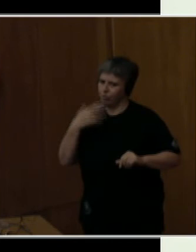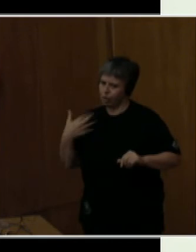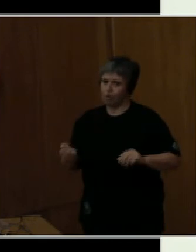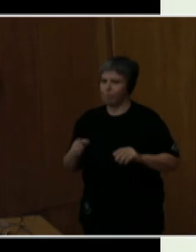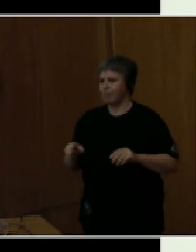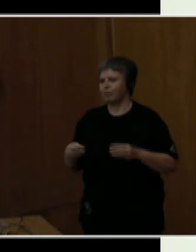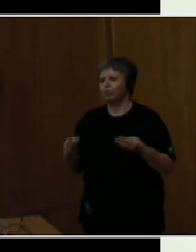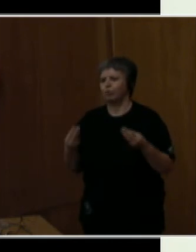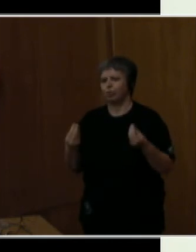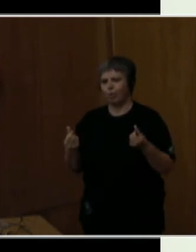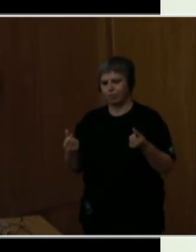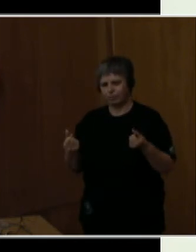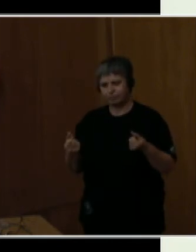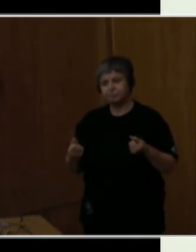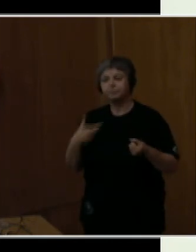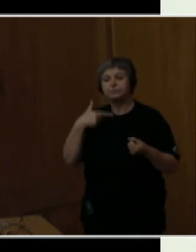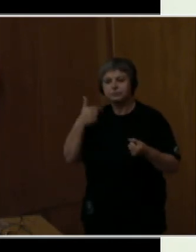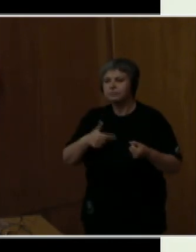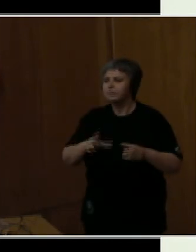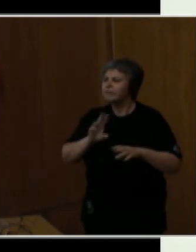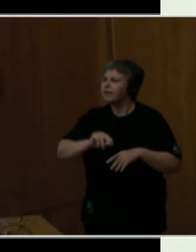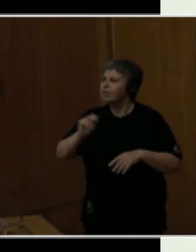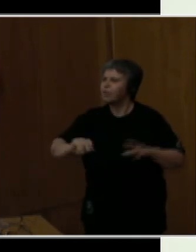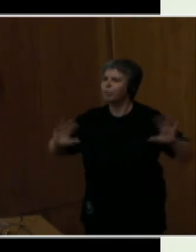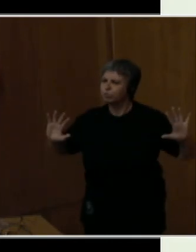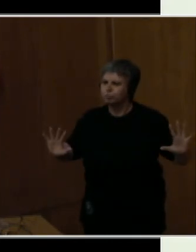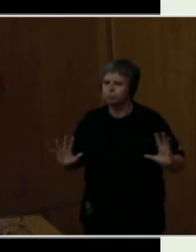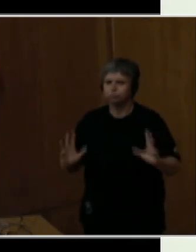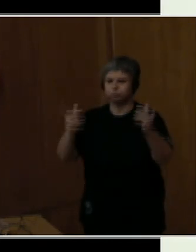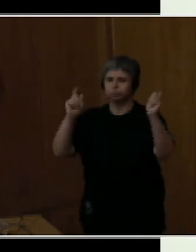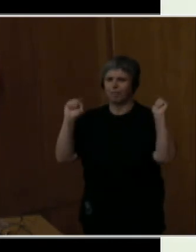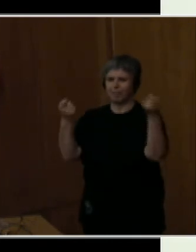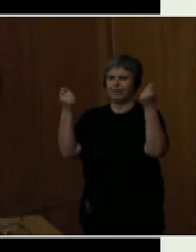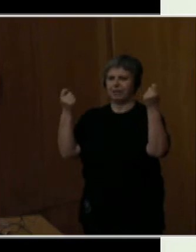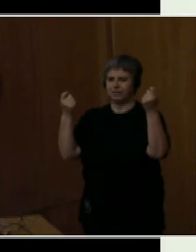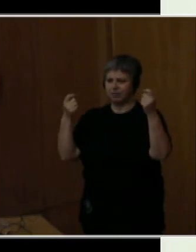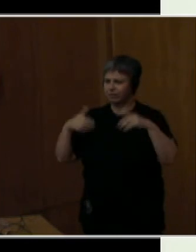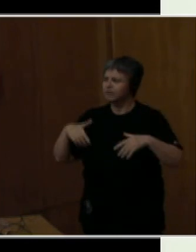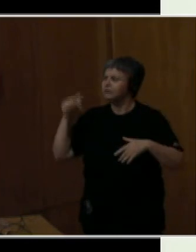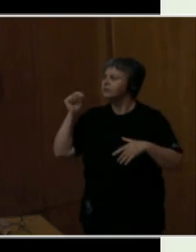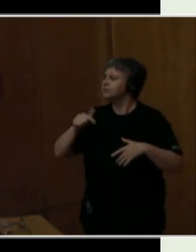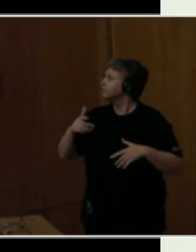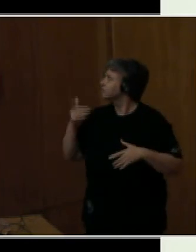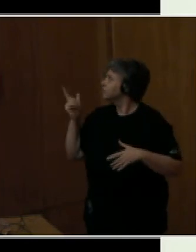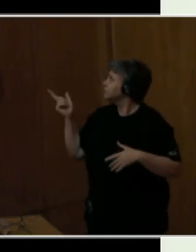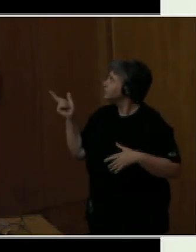Οι επιπτώσεις λοιπόν αυτής της επανάστασης, οι operators από μια τέτοια κατάσταση,